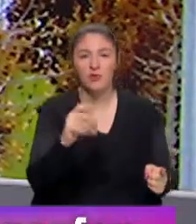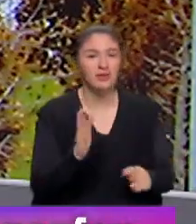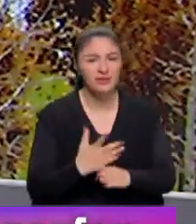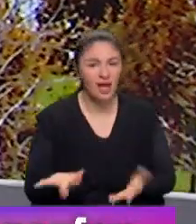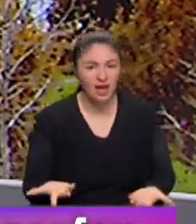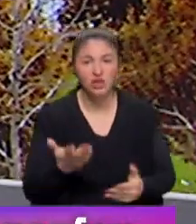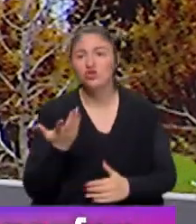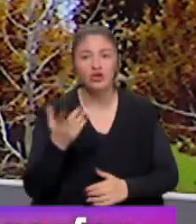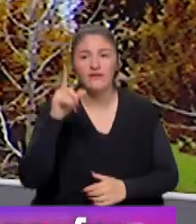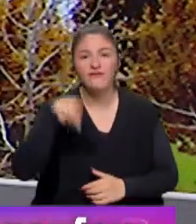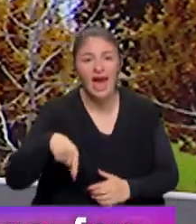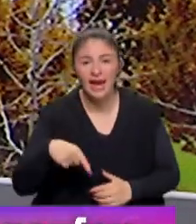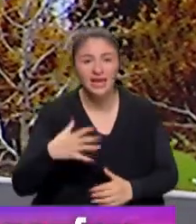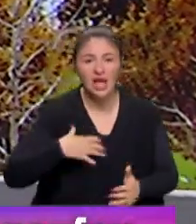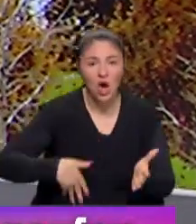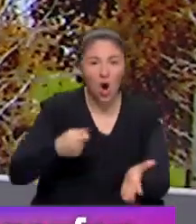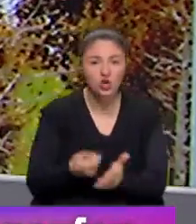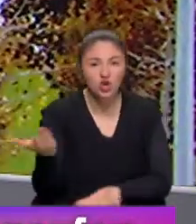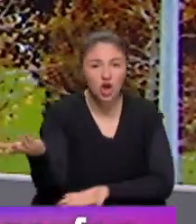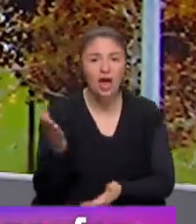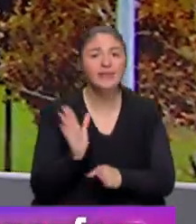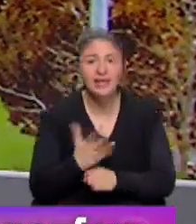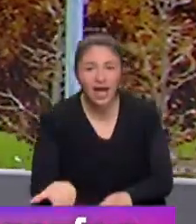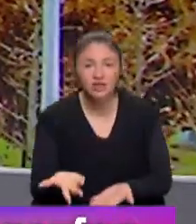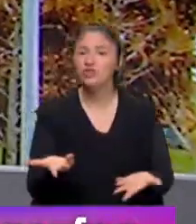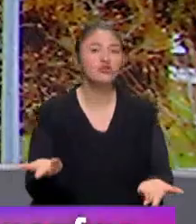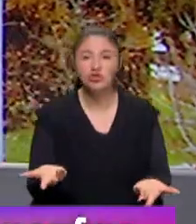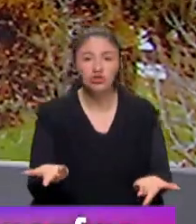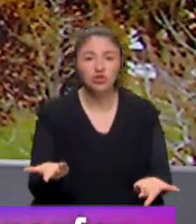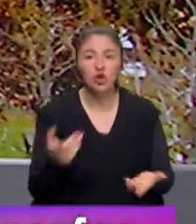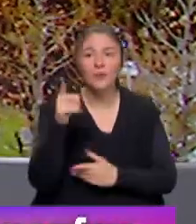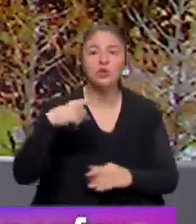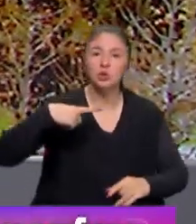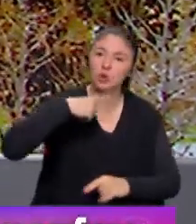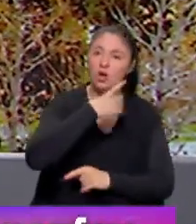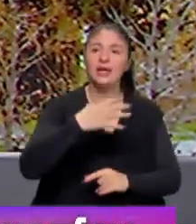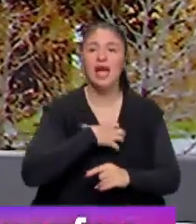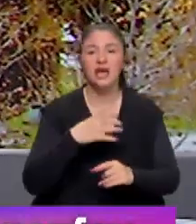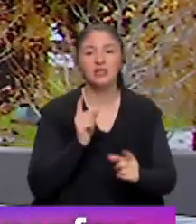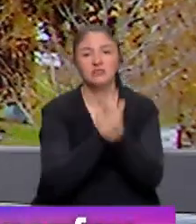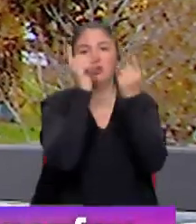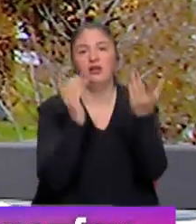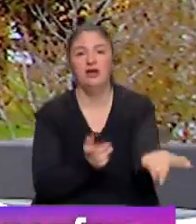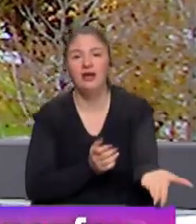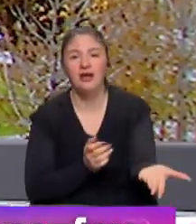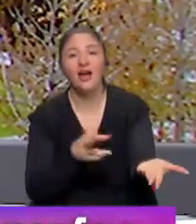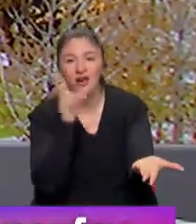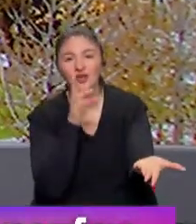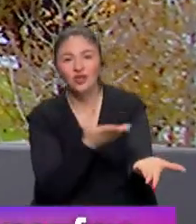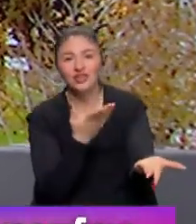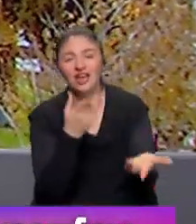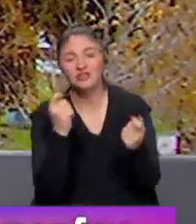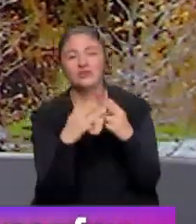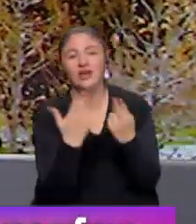Niye? Çünkü vergiyi kendisi ödüyor. Niye? Çünkü bu zorlukla karşılaştı en sonunda